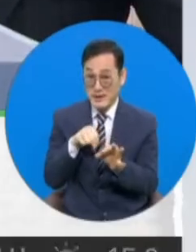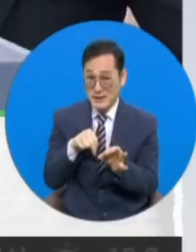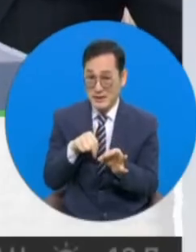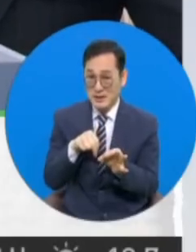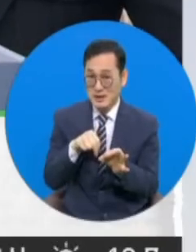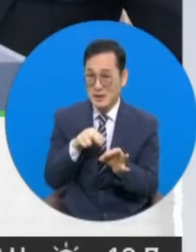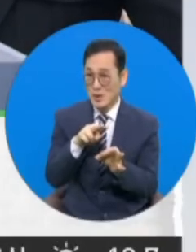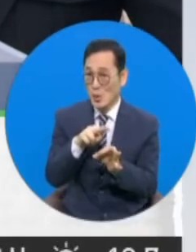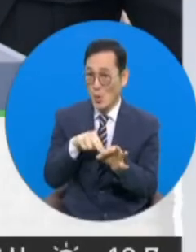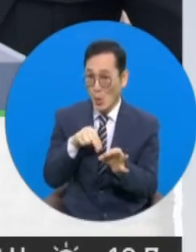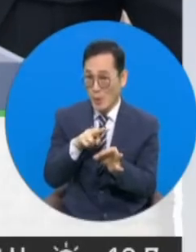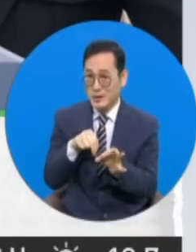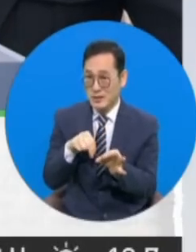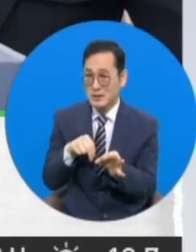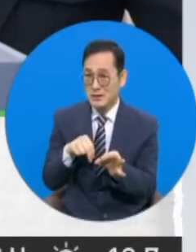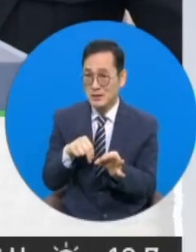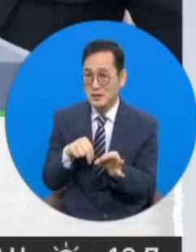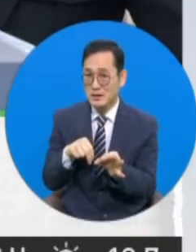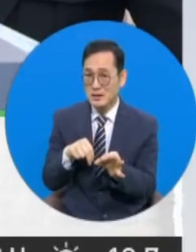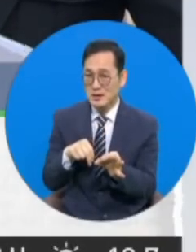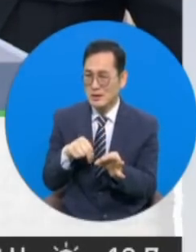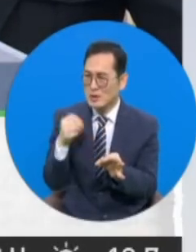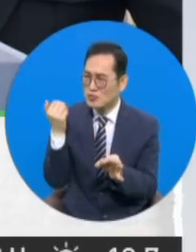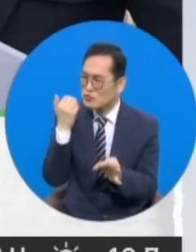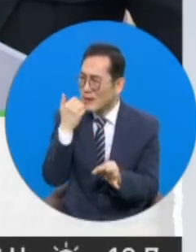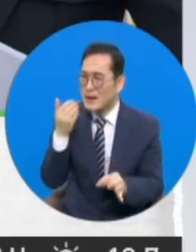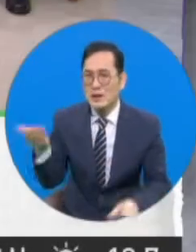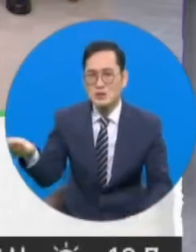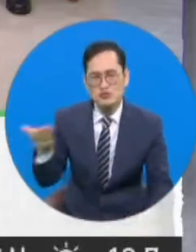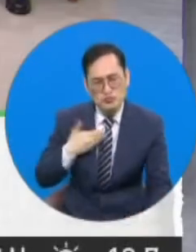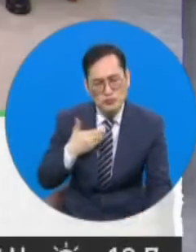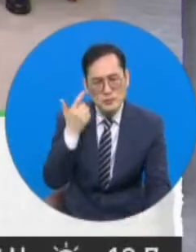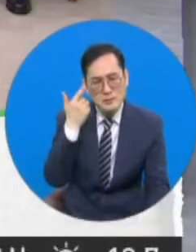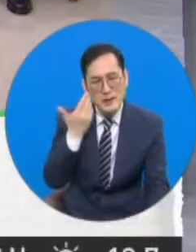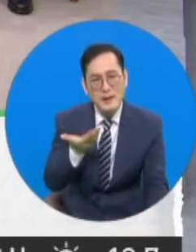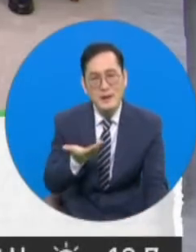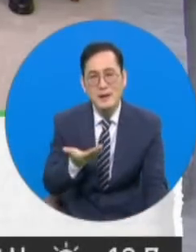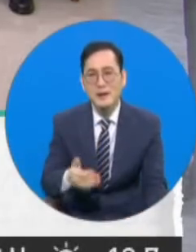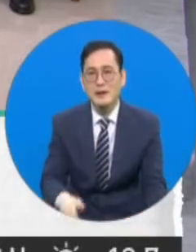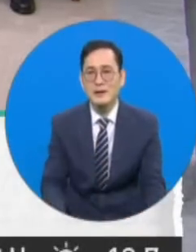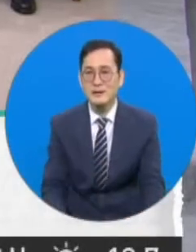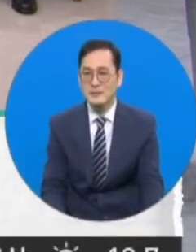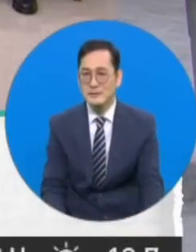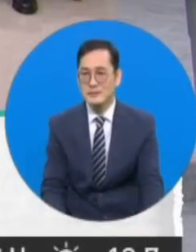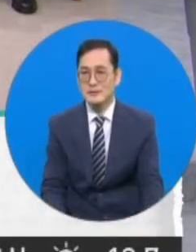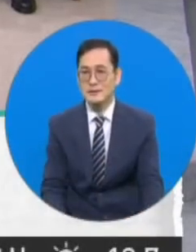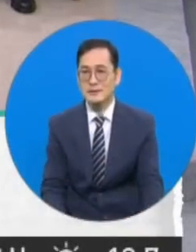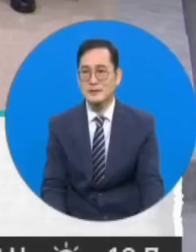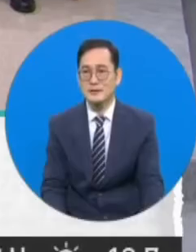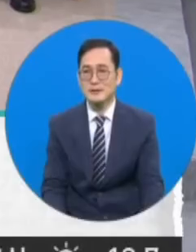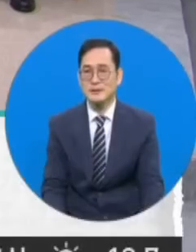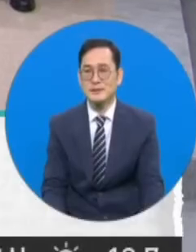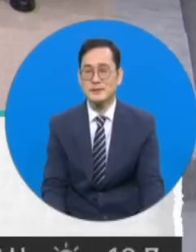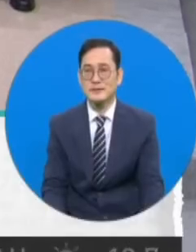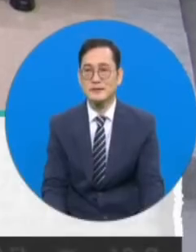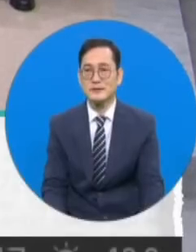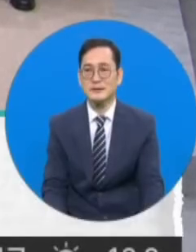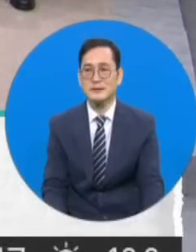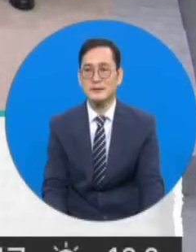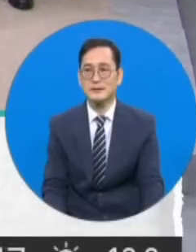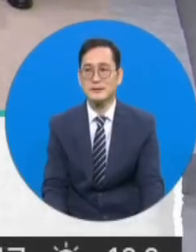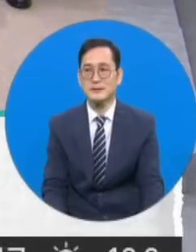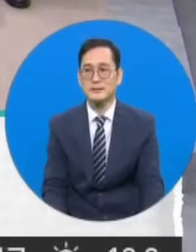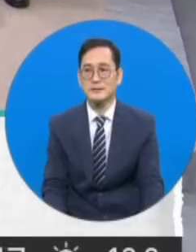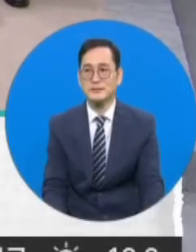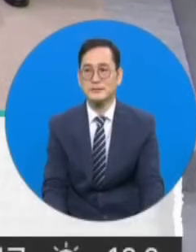60억 어치 보유하고 있다는 그 코인이 정말 본인이 산 건지 아니면 제 3자에게 받은 것인지 해명이 돼야